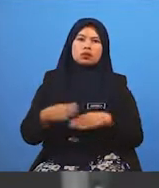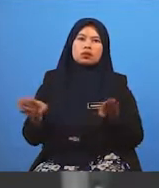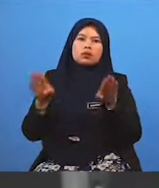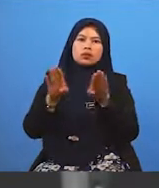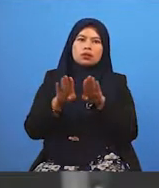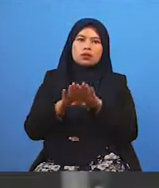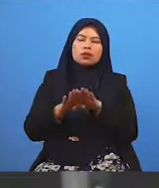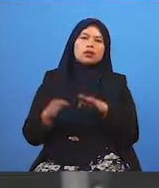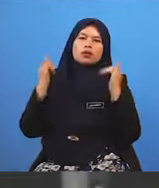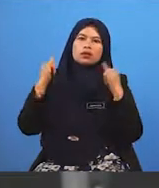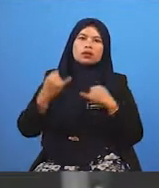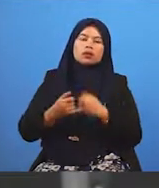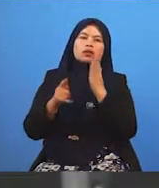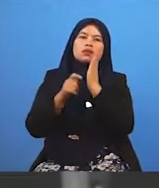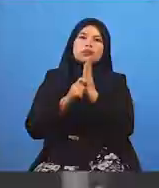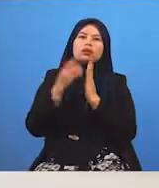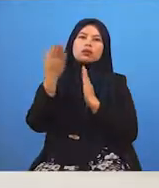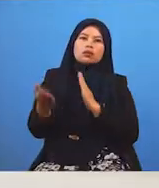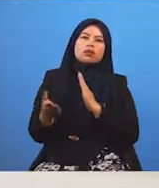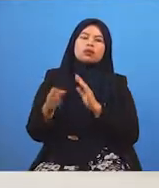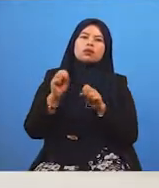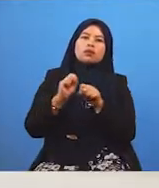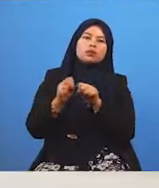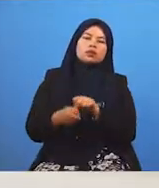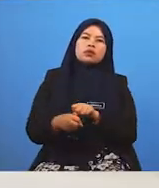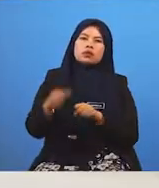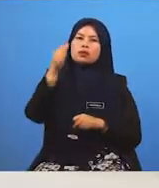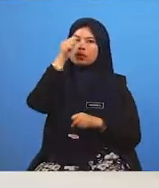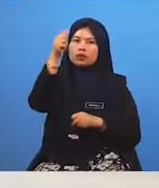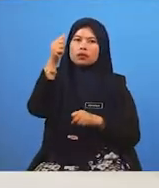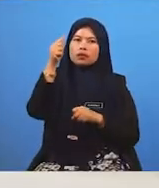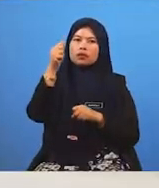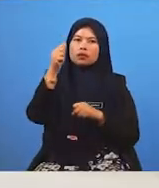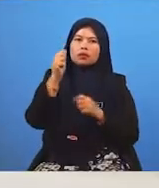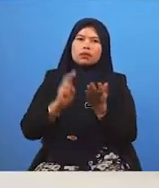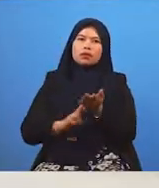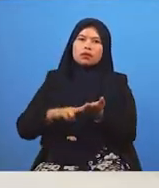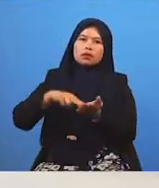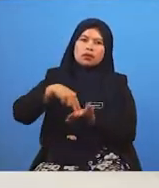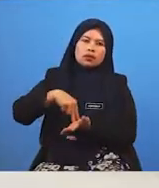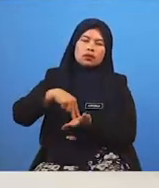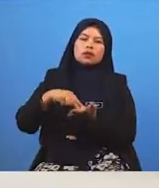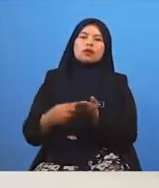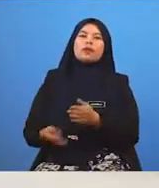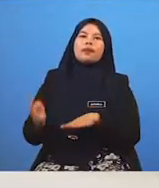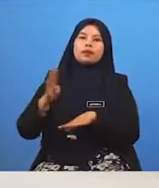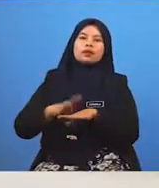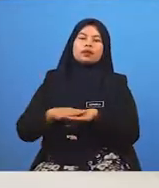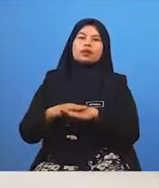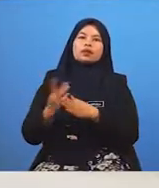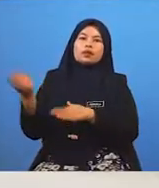perasaan keluh kesah dan duka cita. Orang yang cinta kepada kebenaran dan bersedia untuk mempelajari